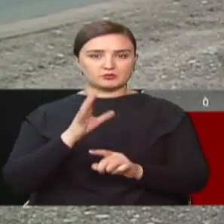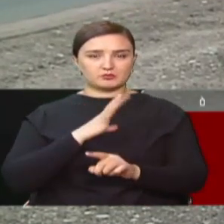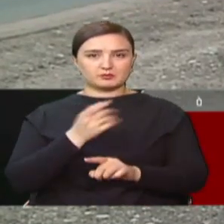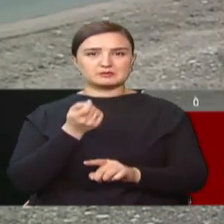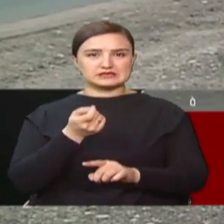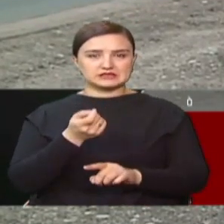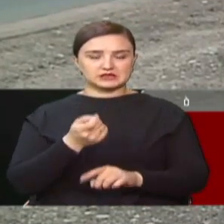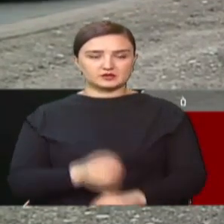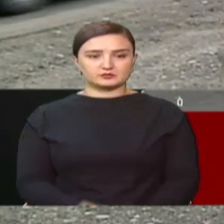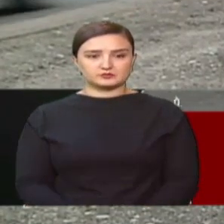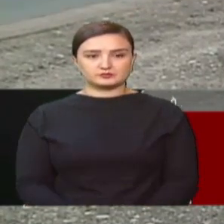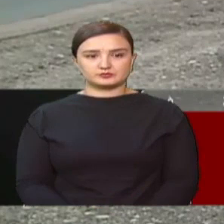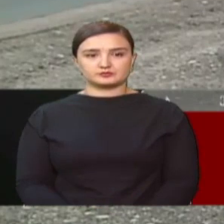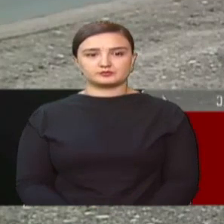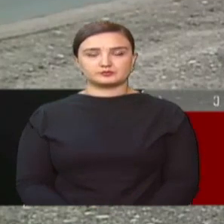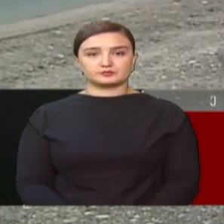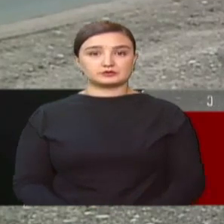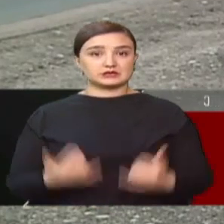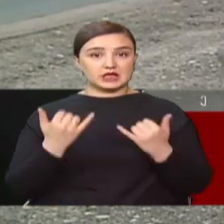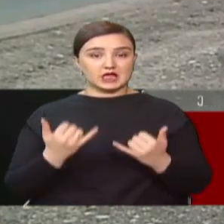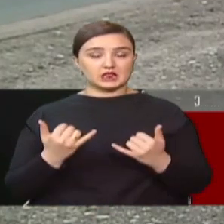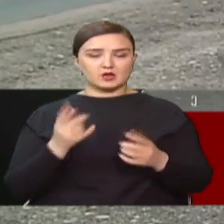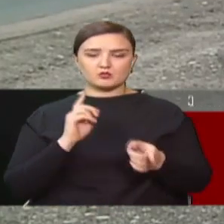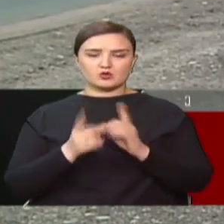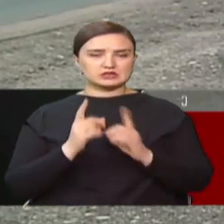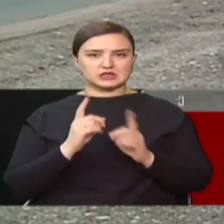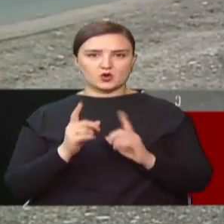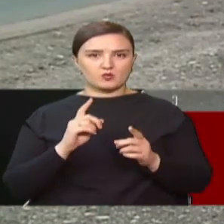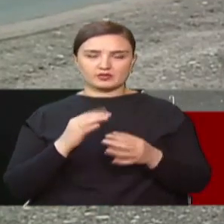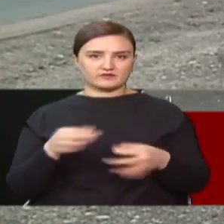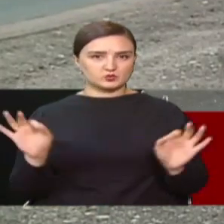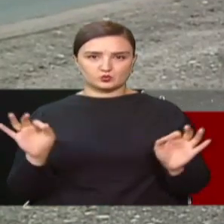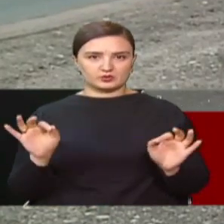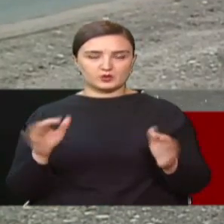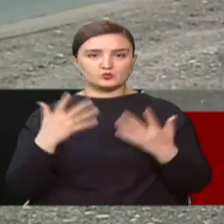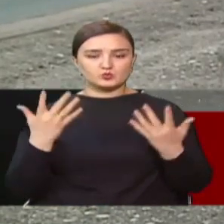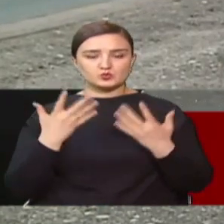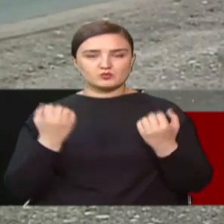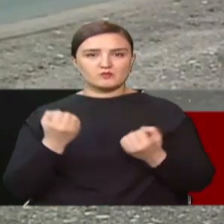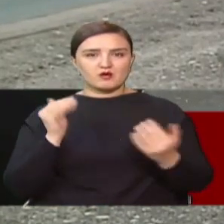მცირე შეფერხებები. Amjamat მოძრაობა აბსოლუტურად თავისუფალია მსუბუქი